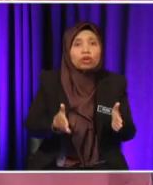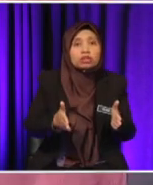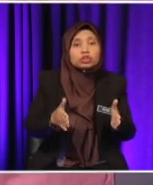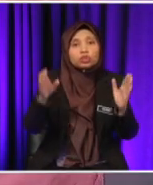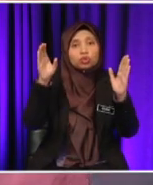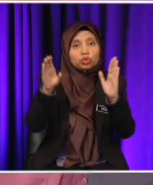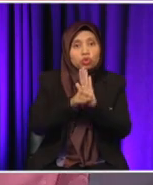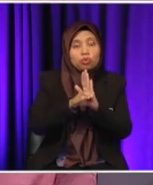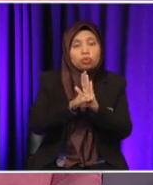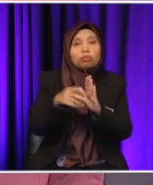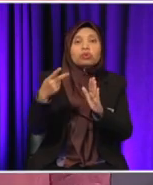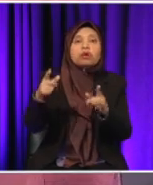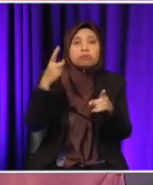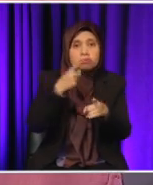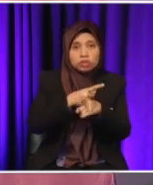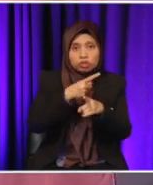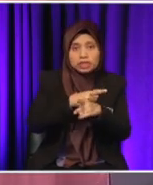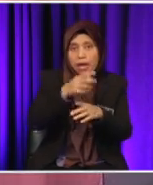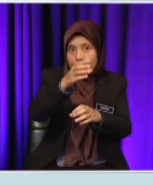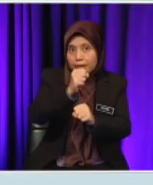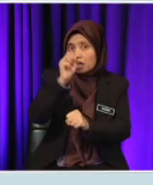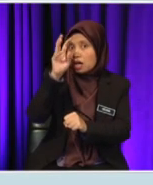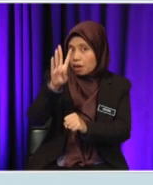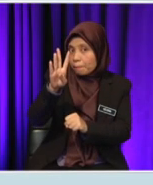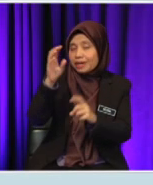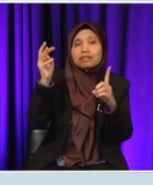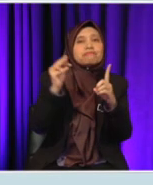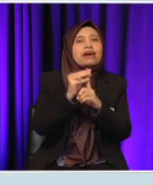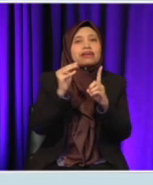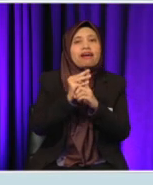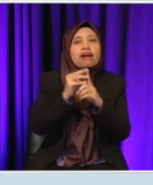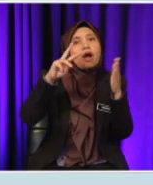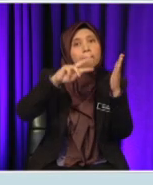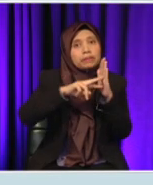betul di sini 4 maka kalau kita lihat di sini tempat makan bermaksud